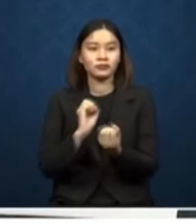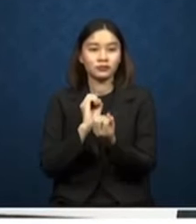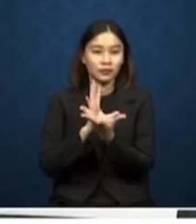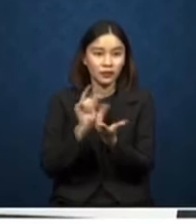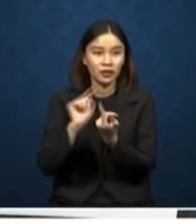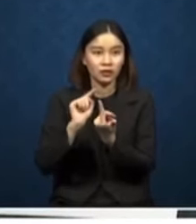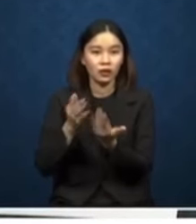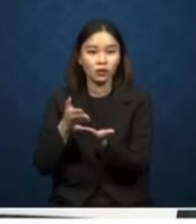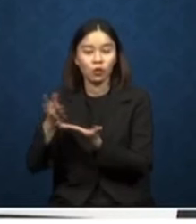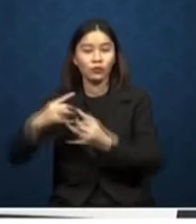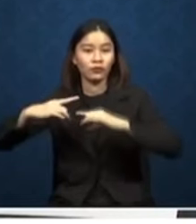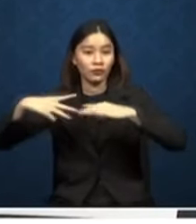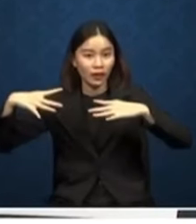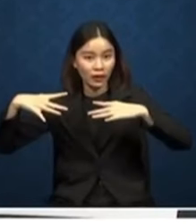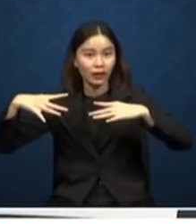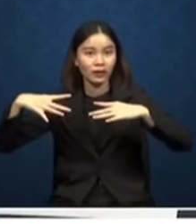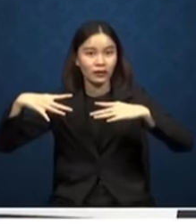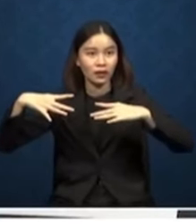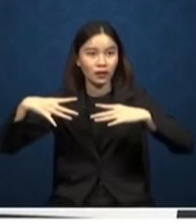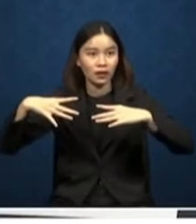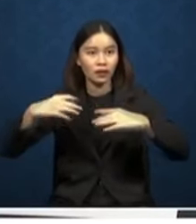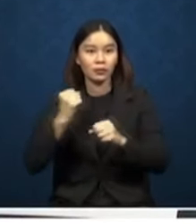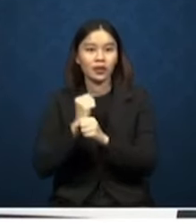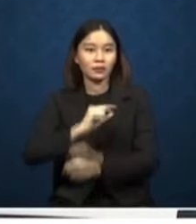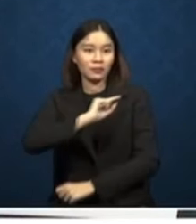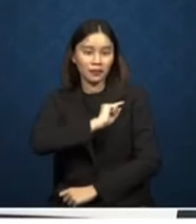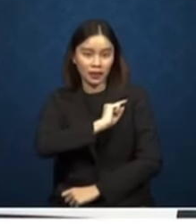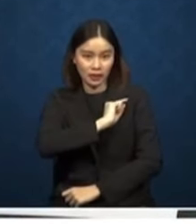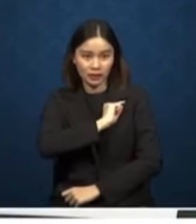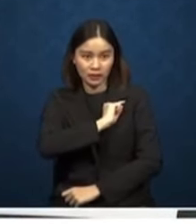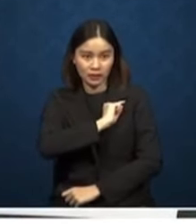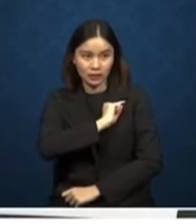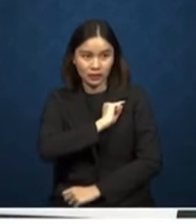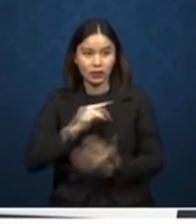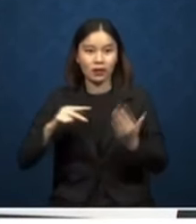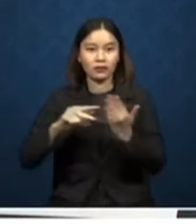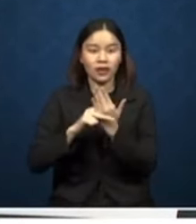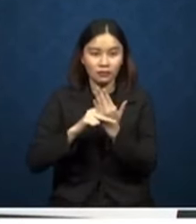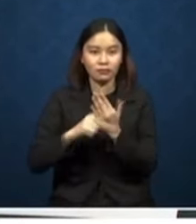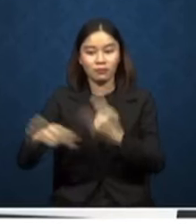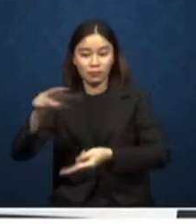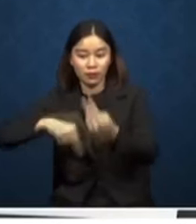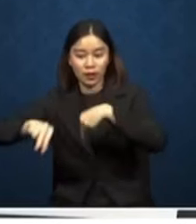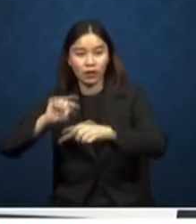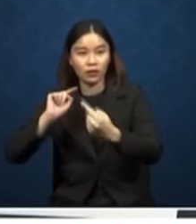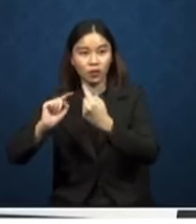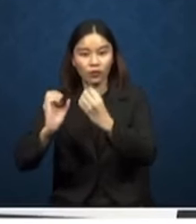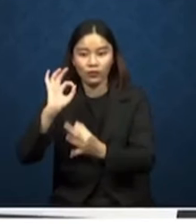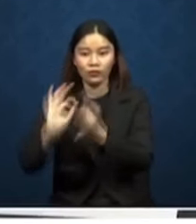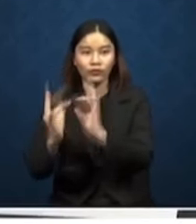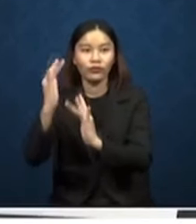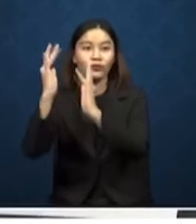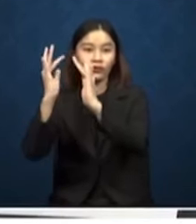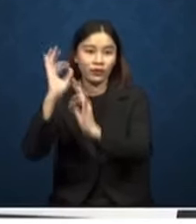ให้พรรคฝ่ายค้านออกไปแสดงบทบาทชิงตัดหน้าท่านลงไปตรวจดูไฟไหม้ป่า